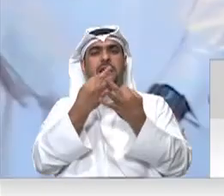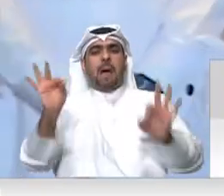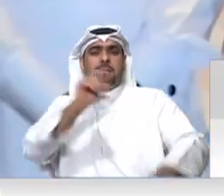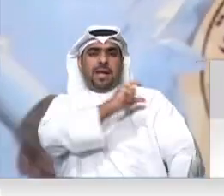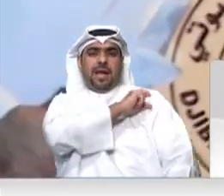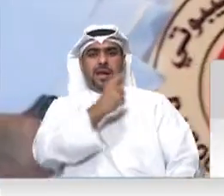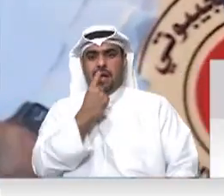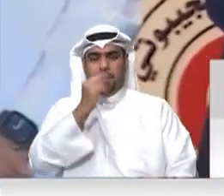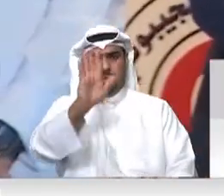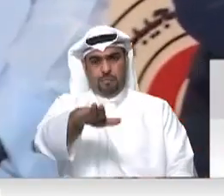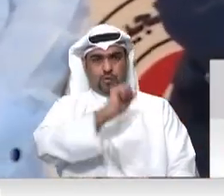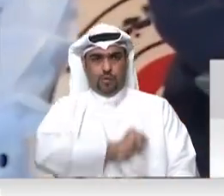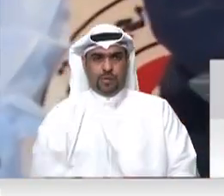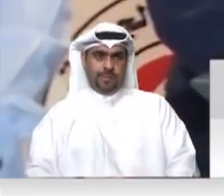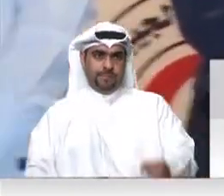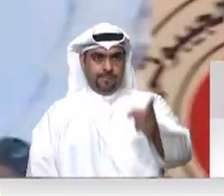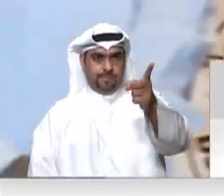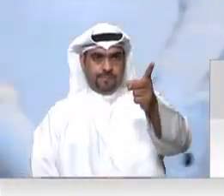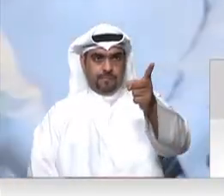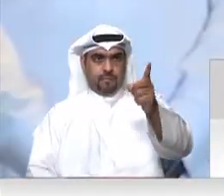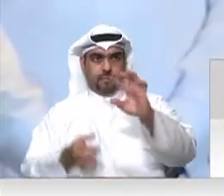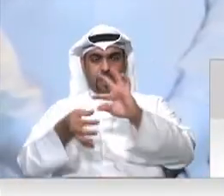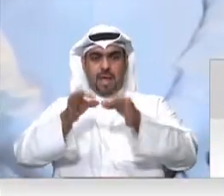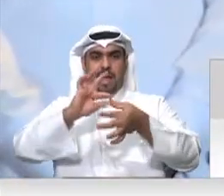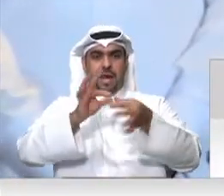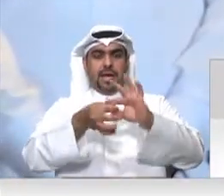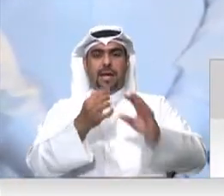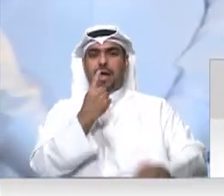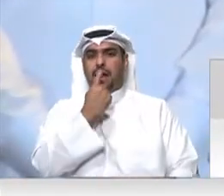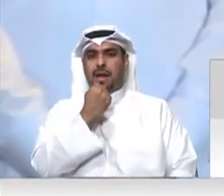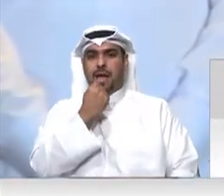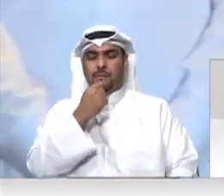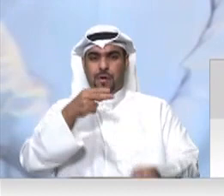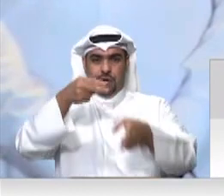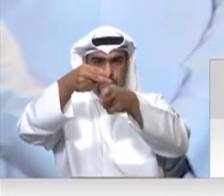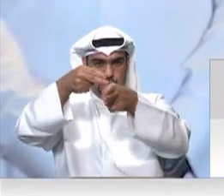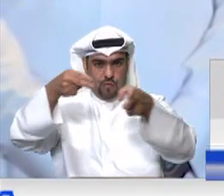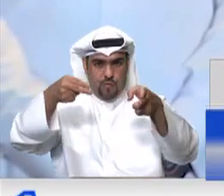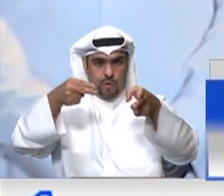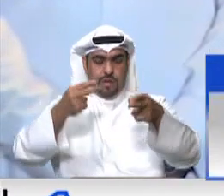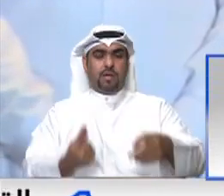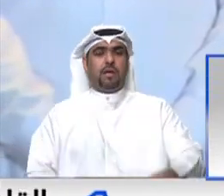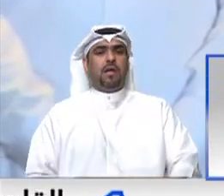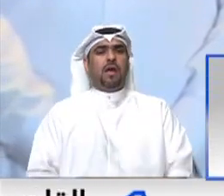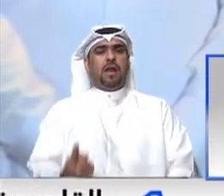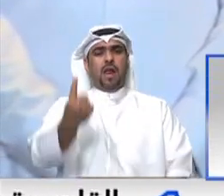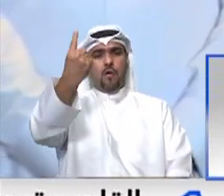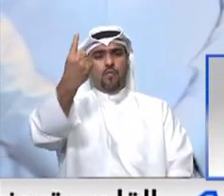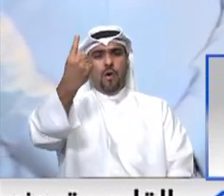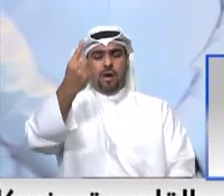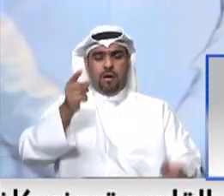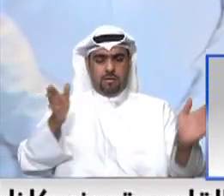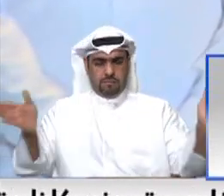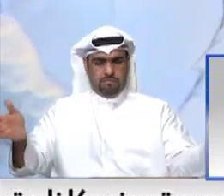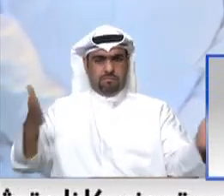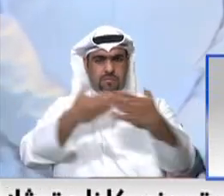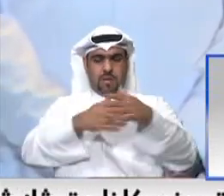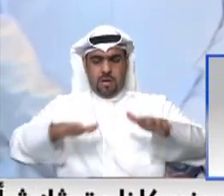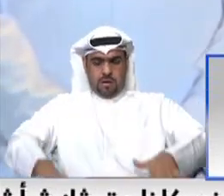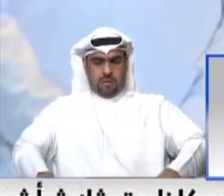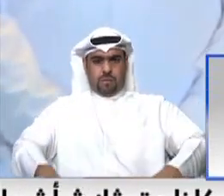أول يعني الهلالات في الدول العربية اللي قدم على تجهيز مجموعة من المساعدات أكثر